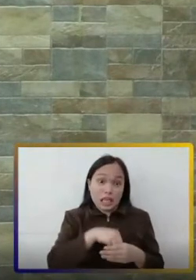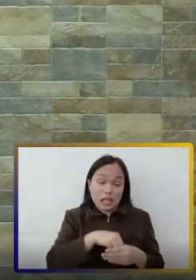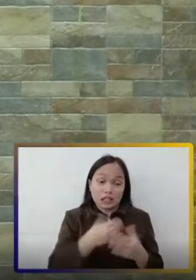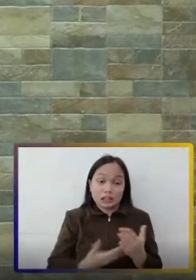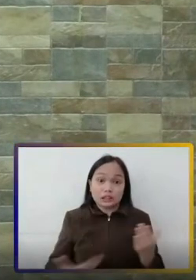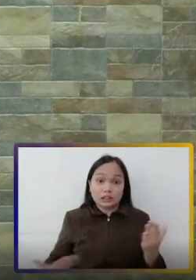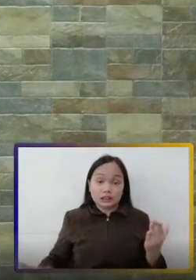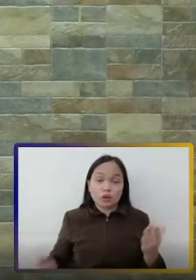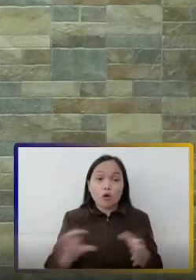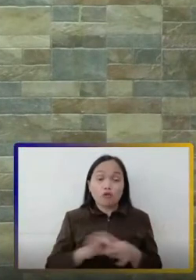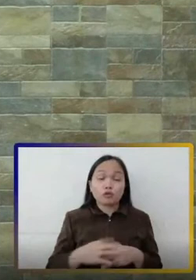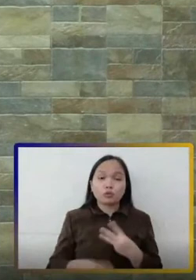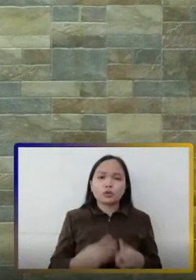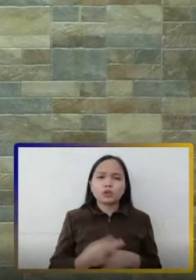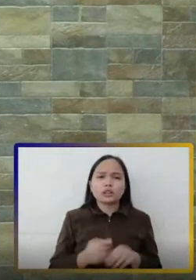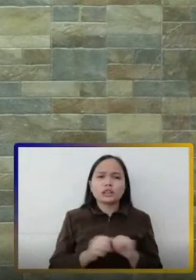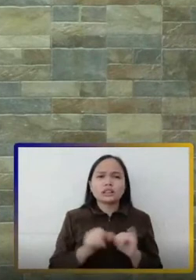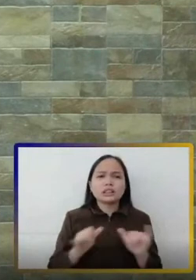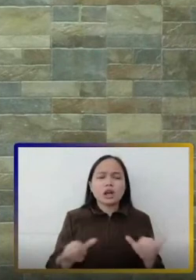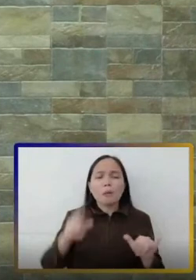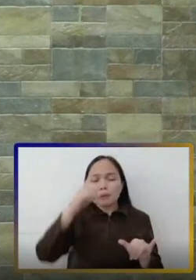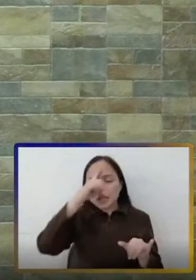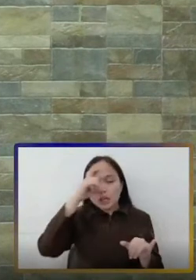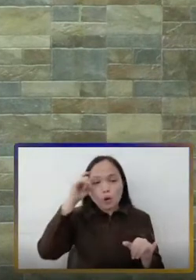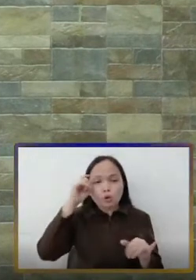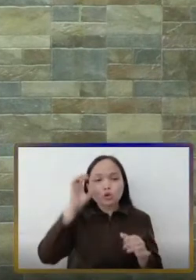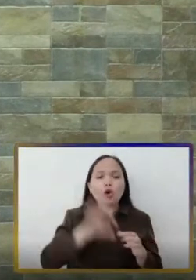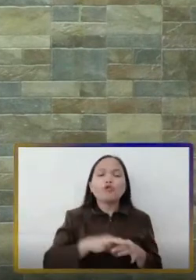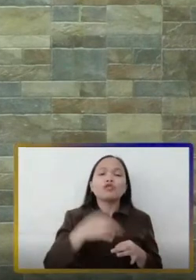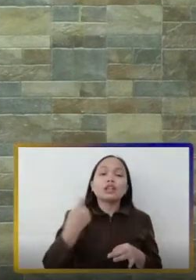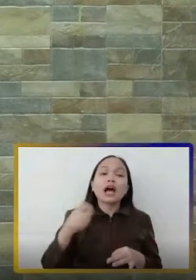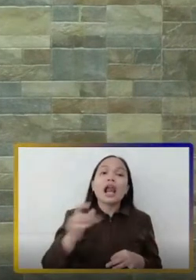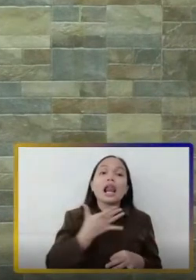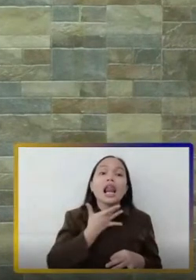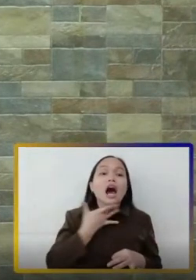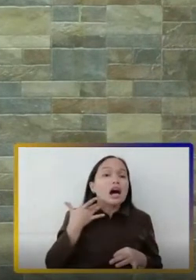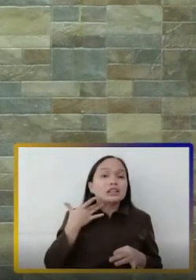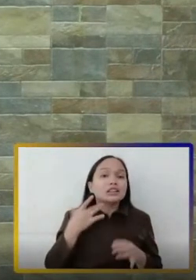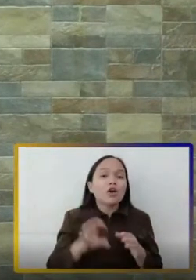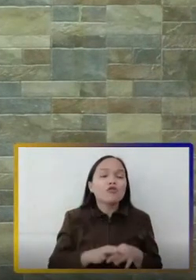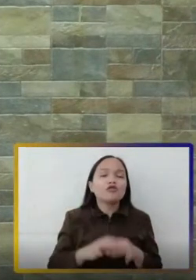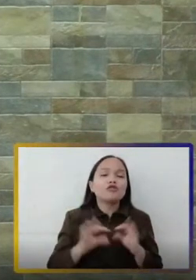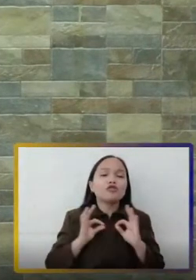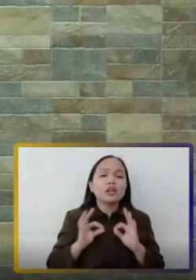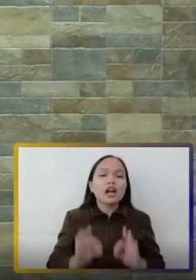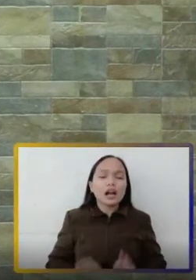system, it is because the lust of the flesh is in it.